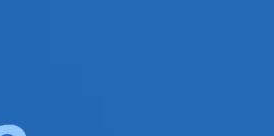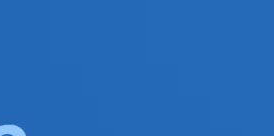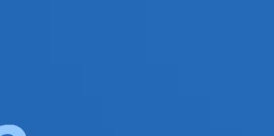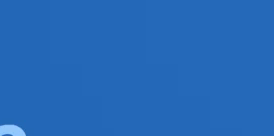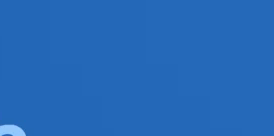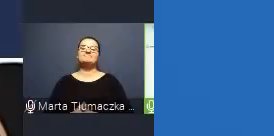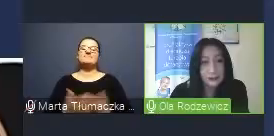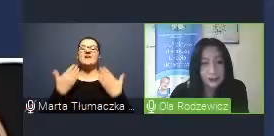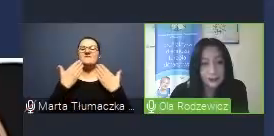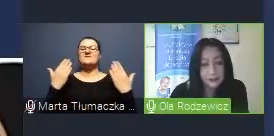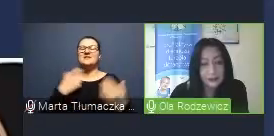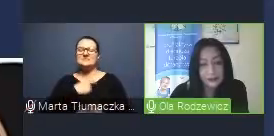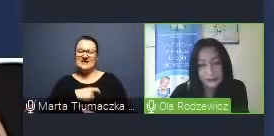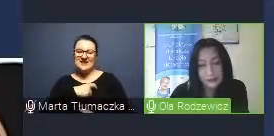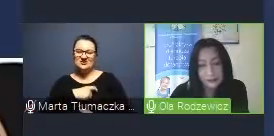Witam serdecznie. Ja